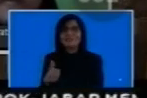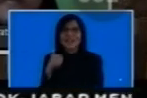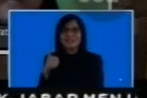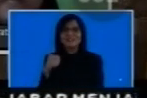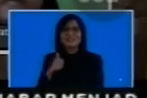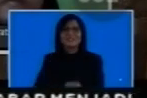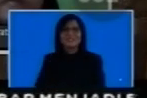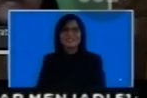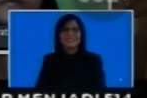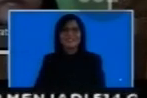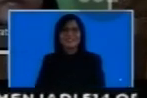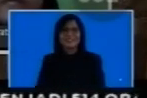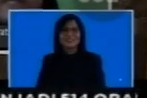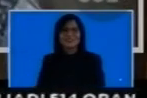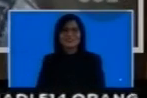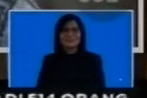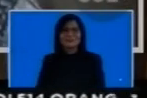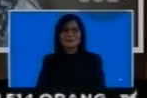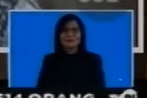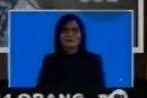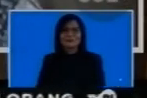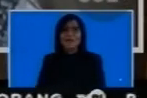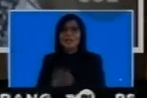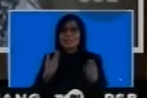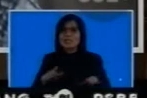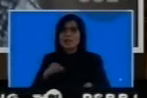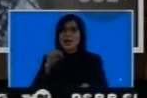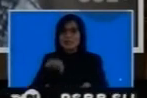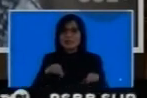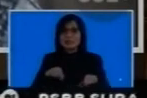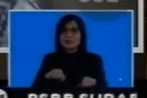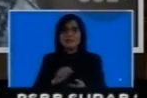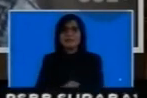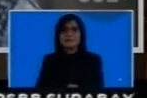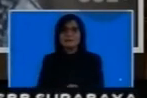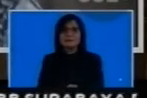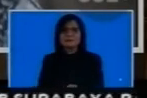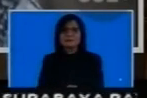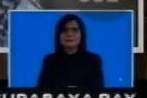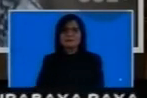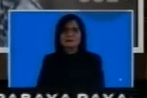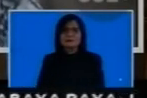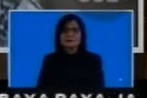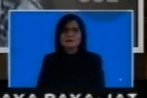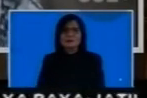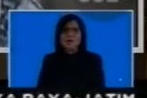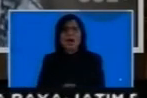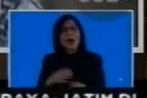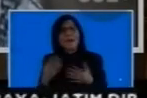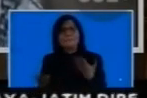Good. Good. Bagus. Jadi setelah ini menurut Atris, apa yang